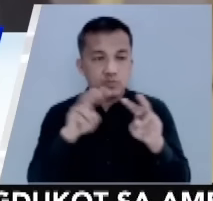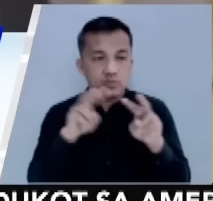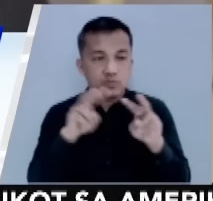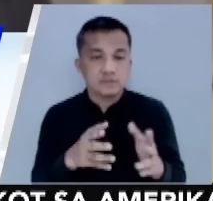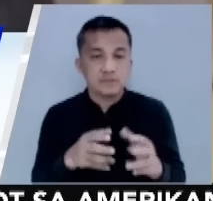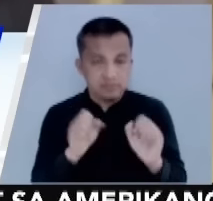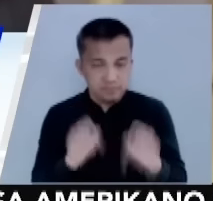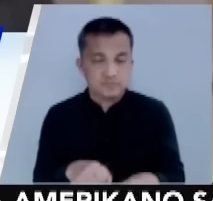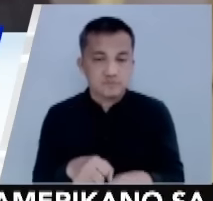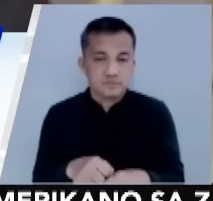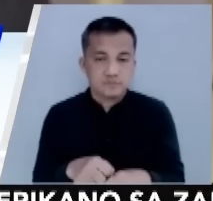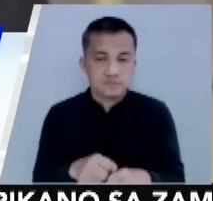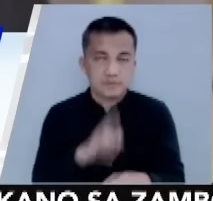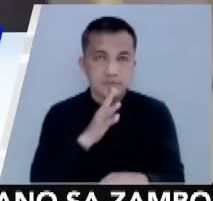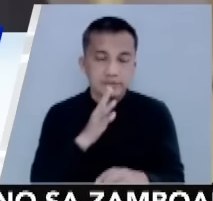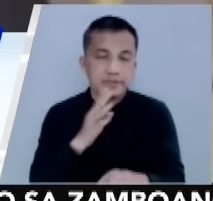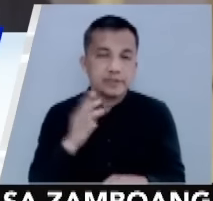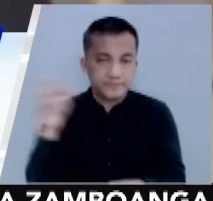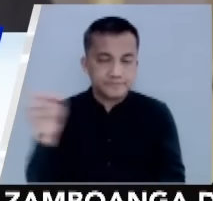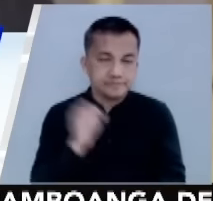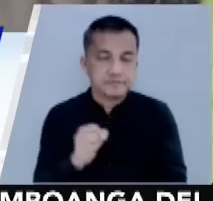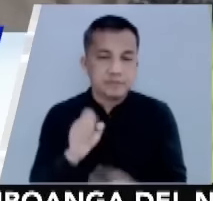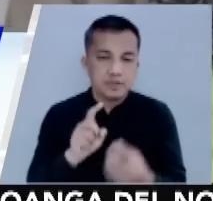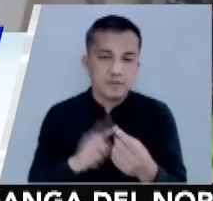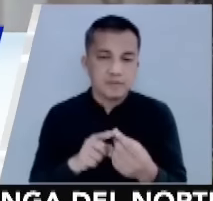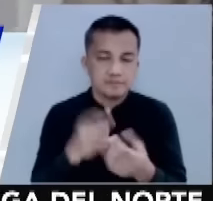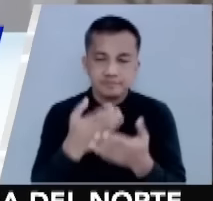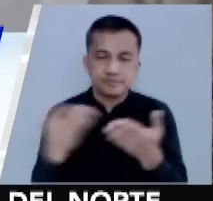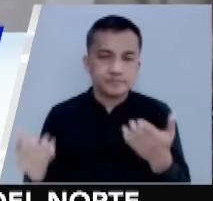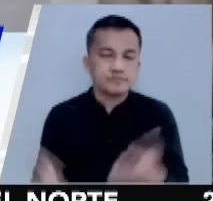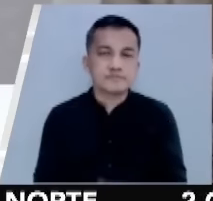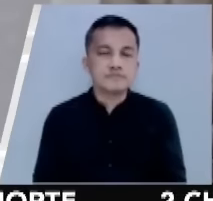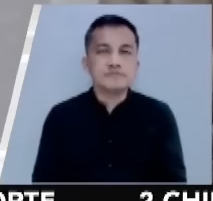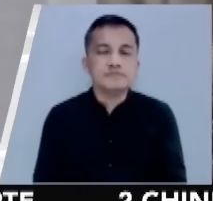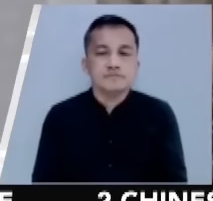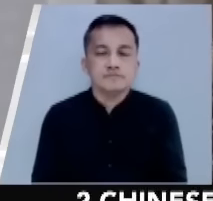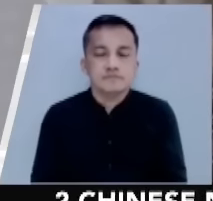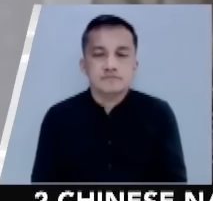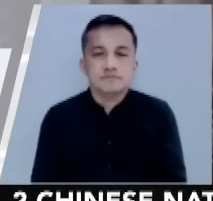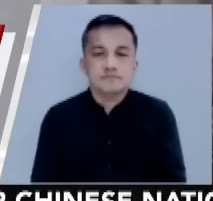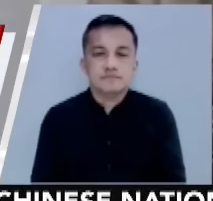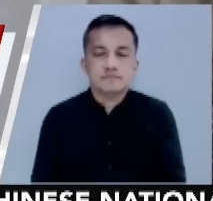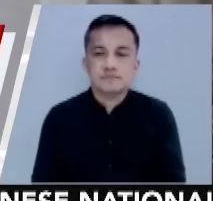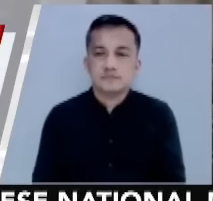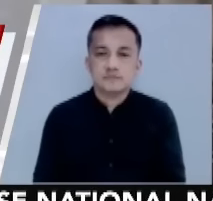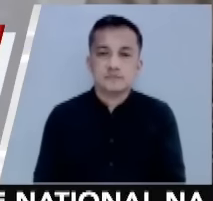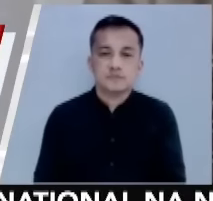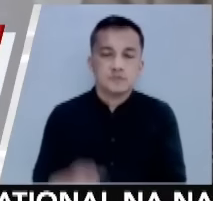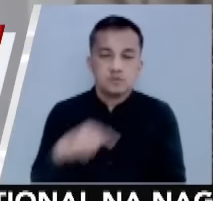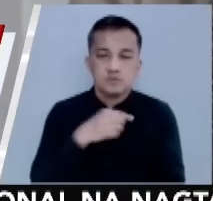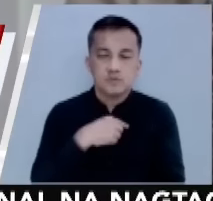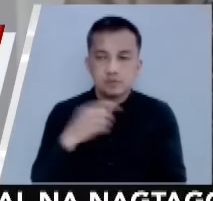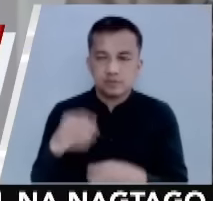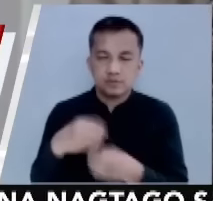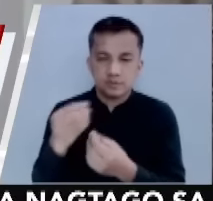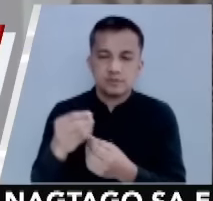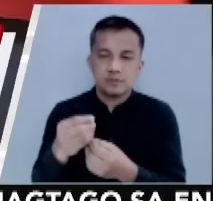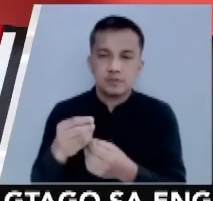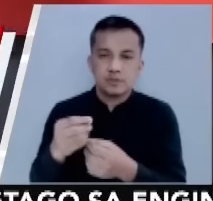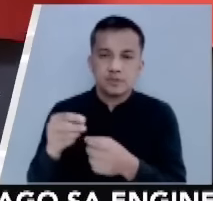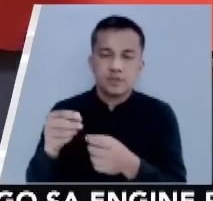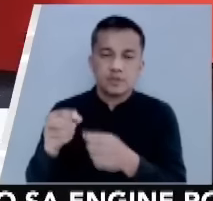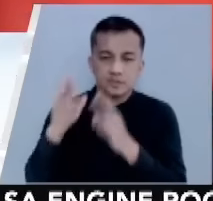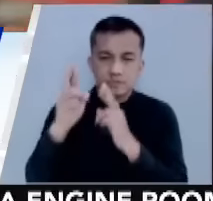talagang magsasalita patungkol sa mga bagay na ito. We will afford him the courtesy due to a former